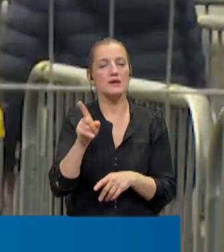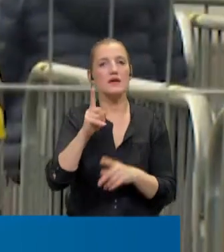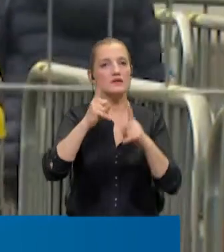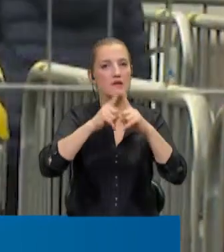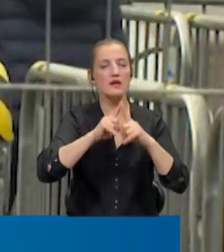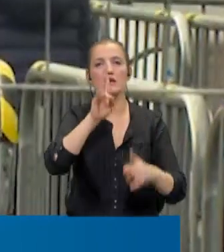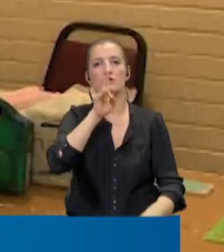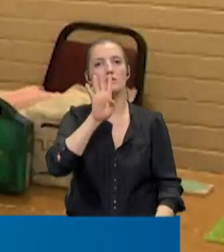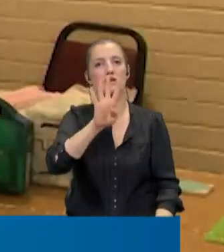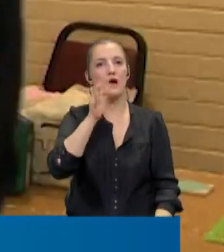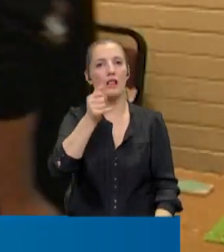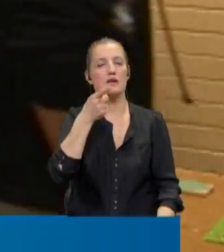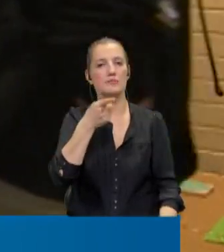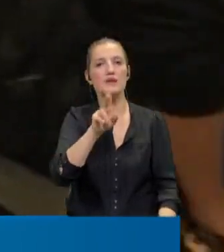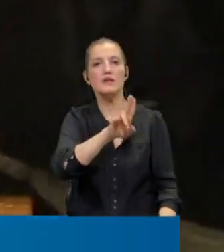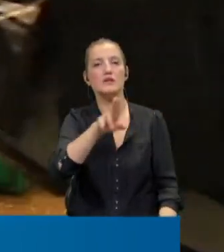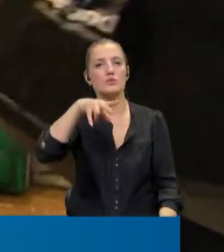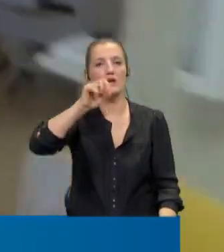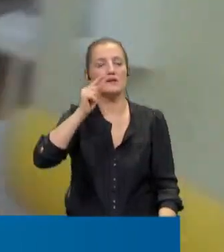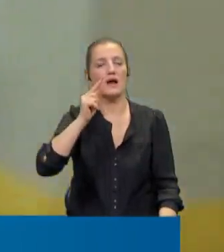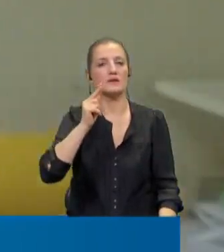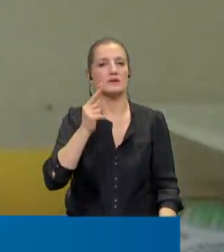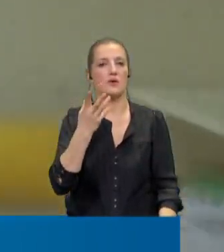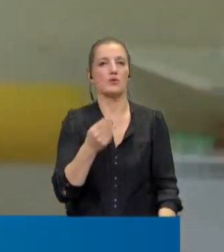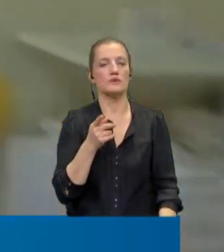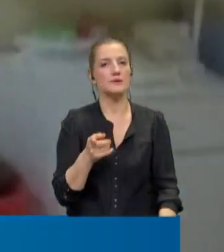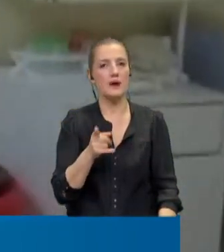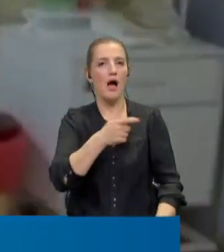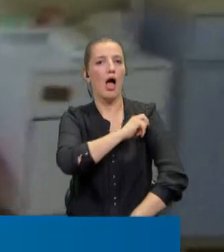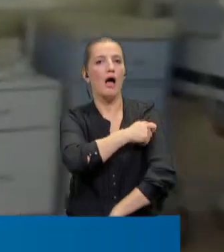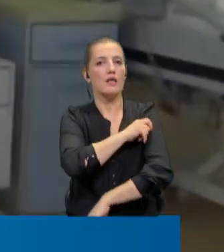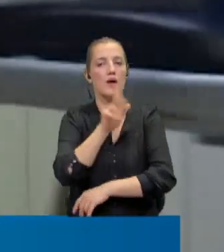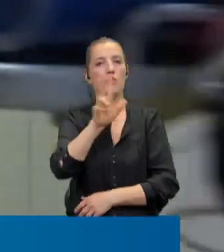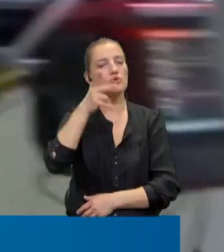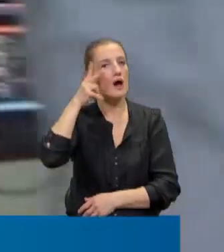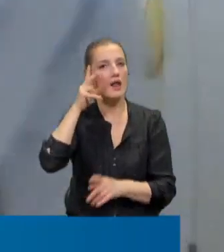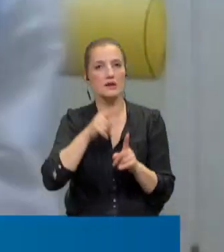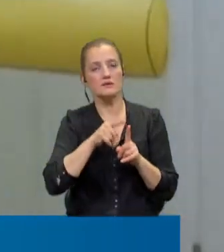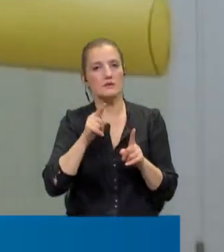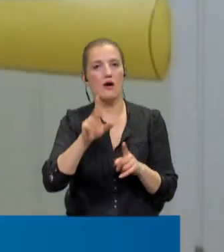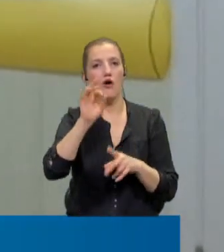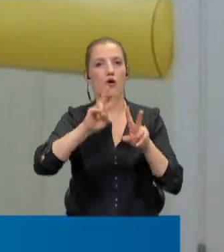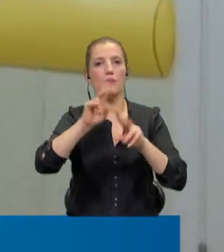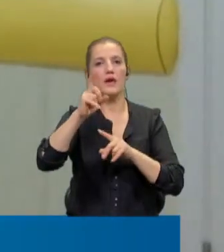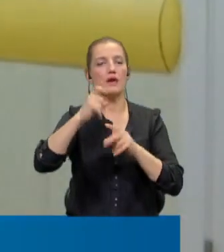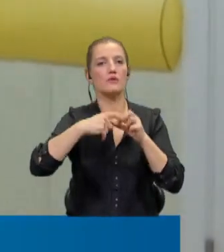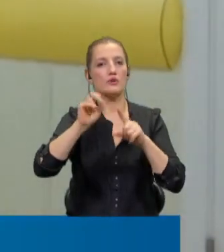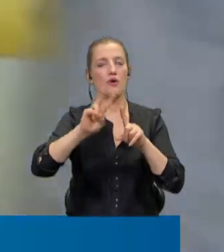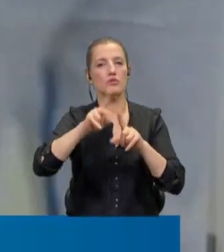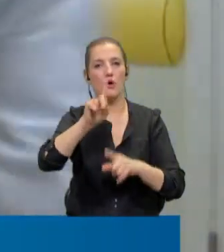246 bin 780 yükseldiğini bildirdi Almanya'da 30 Aralık itibariyle o mikro vakalarının